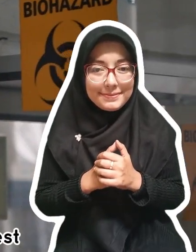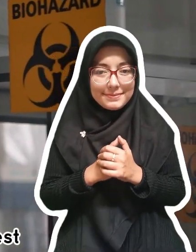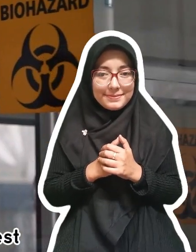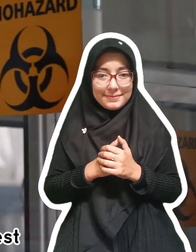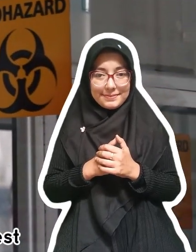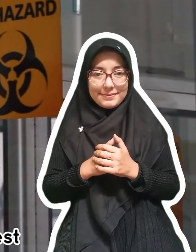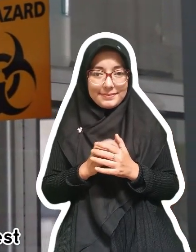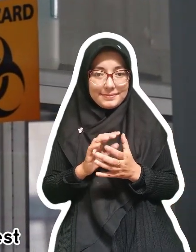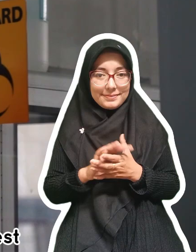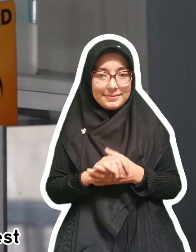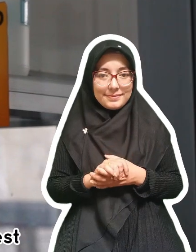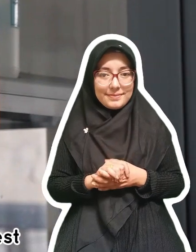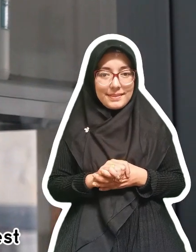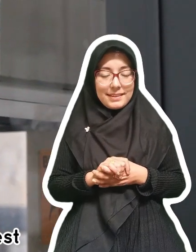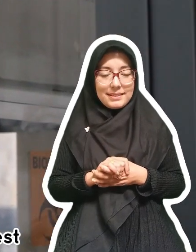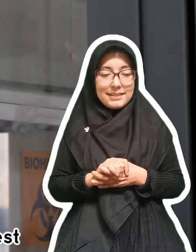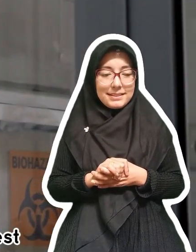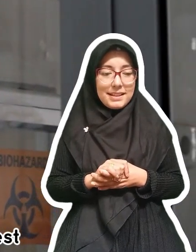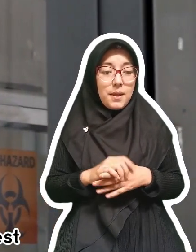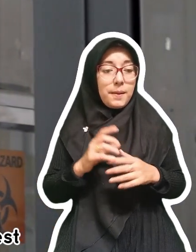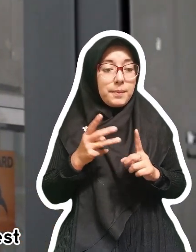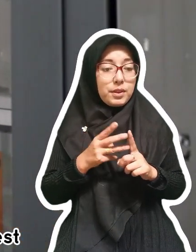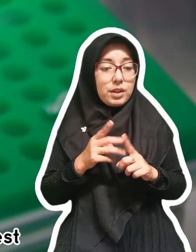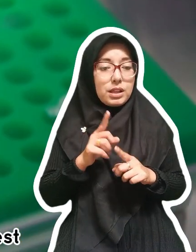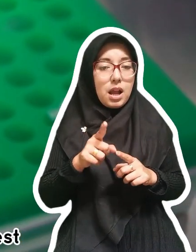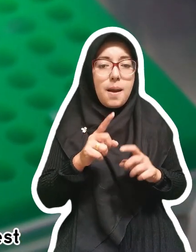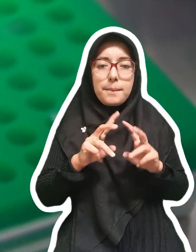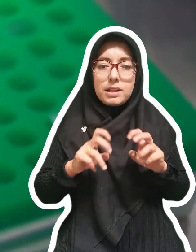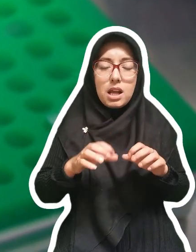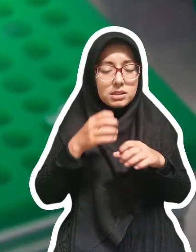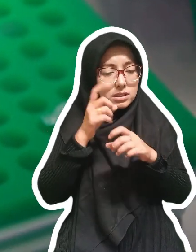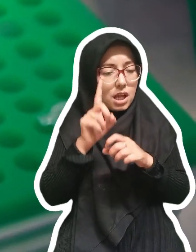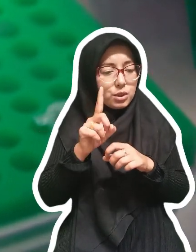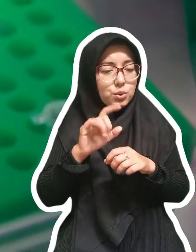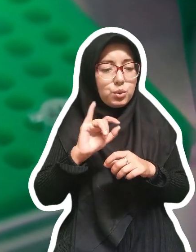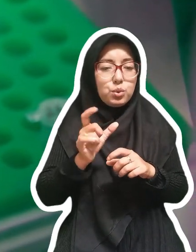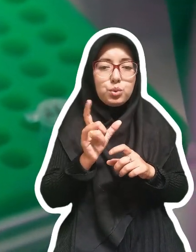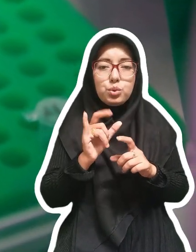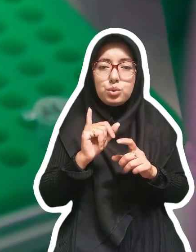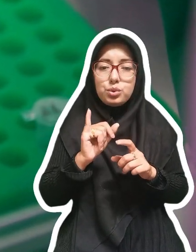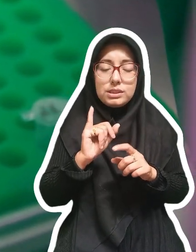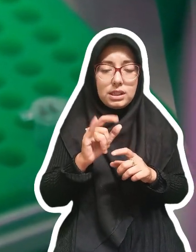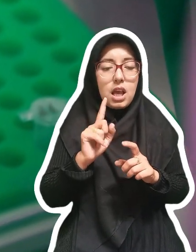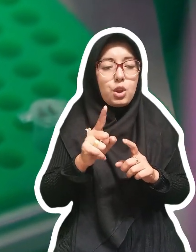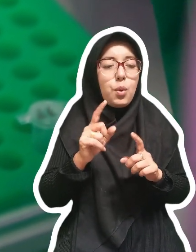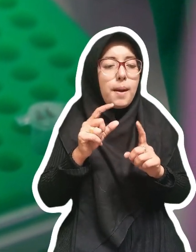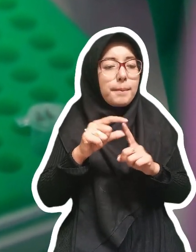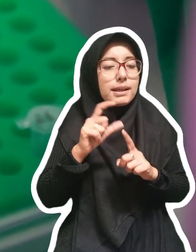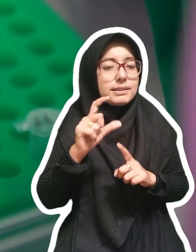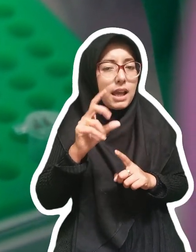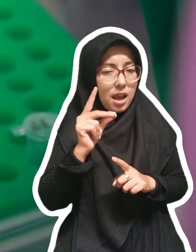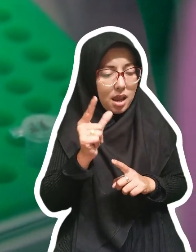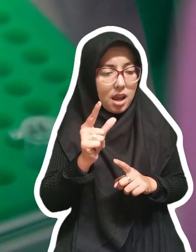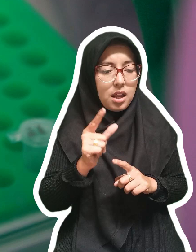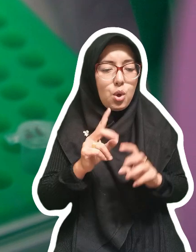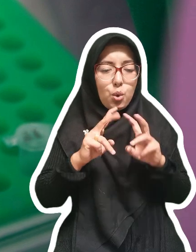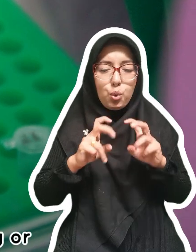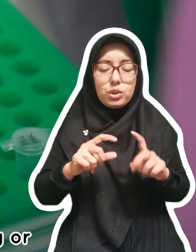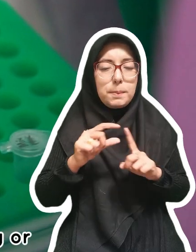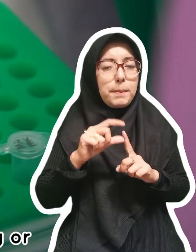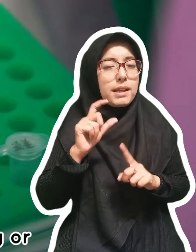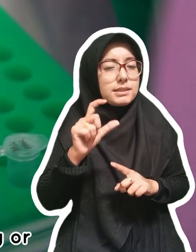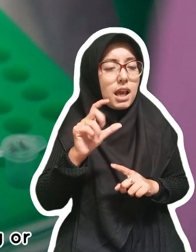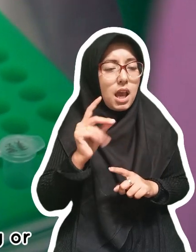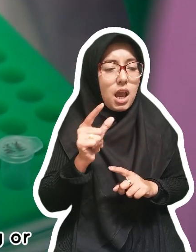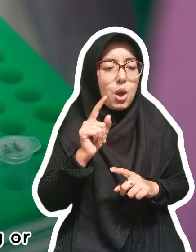Laboratorium Bioteknologi di BVET Bukit Tinggi menyediakan satu uji, yaitu PCR. Pengujian PCR merupakan